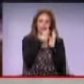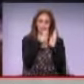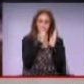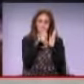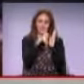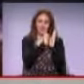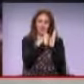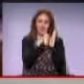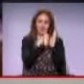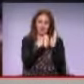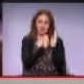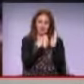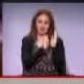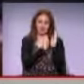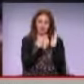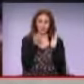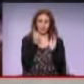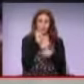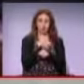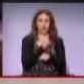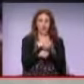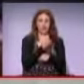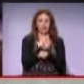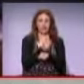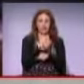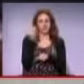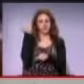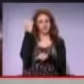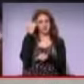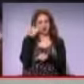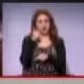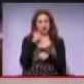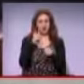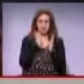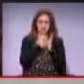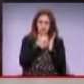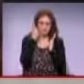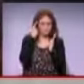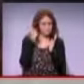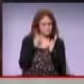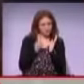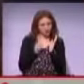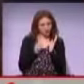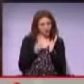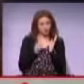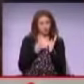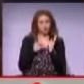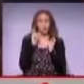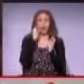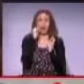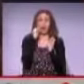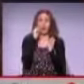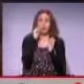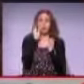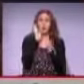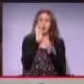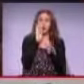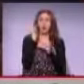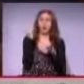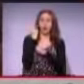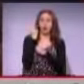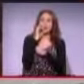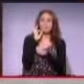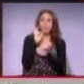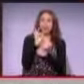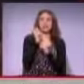بعض المدرسين كانوا خايفين ان انا ما اعرفش امسك القلم في يوم او اكتب او كده. فبابا بدأ يساعدني في البيت طول الوقت وقبل ما